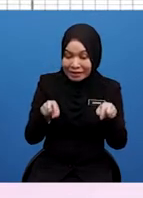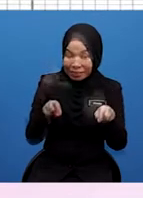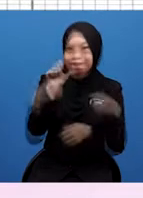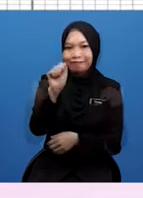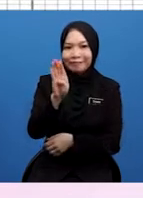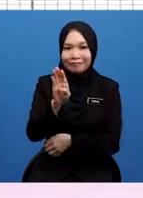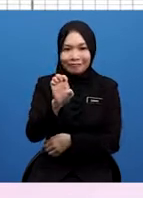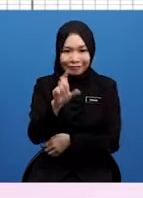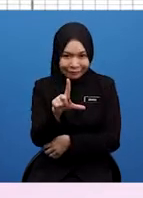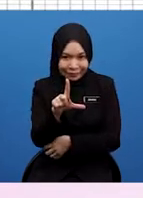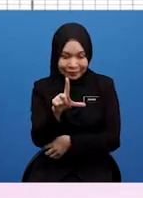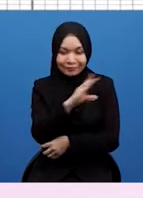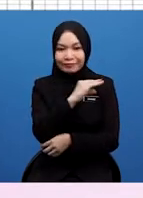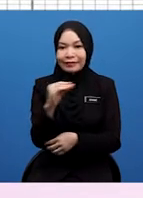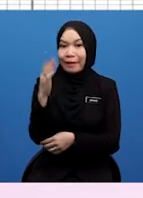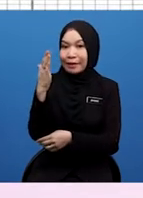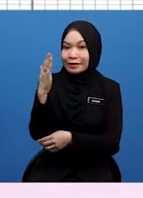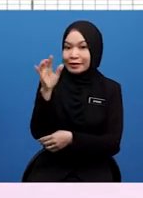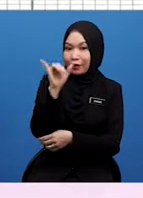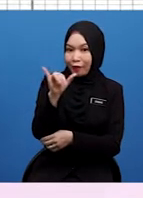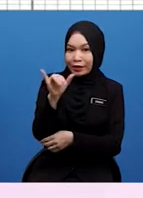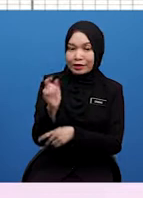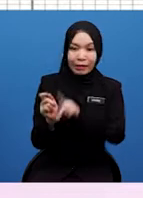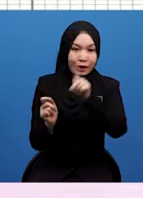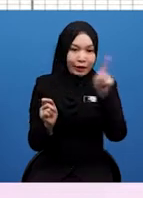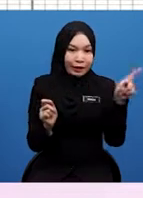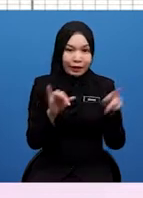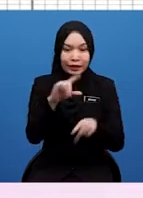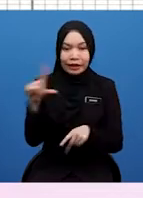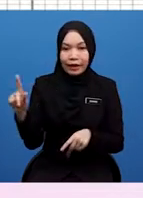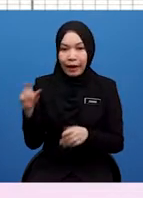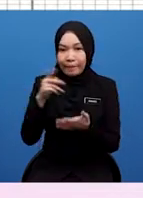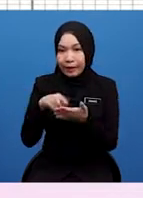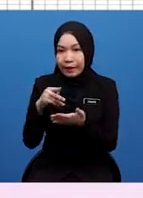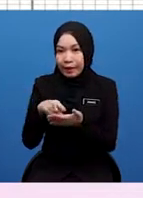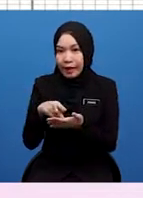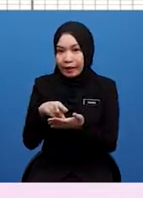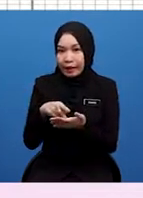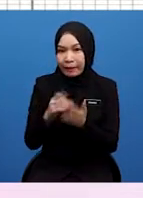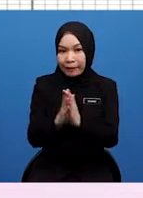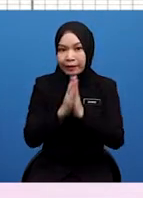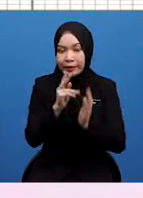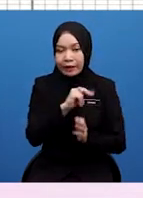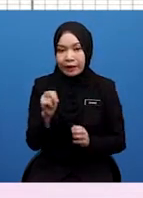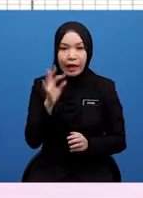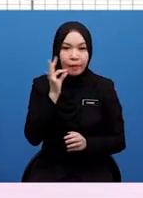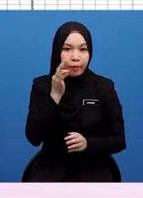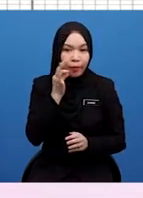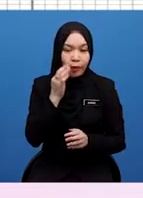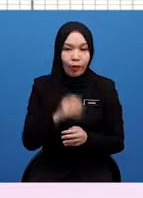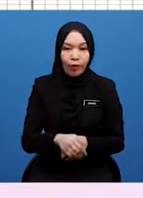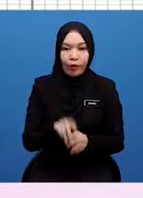paksi Y di sebelah kiri adalah bilangan permintaan buah-buahan tropika terpilih